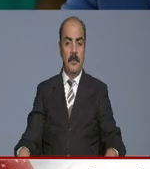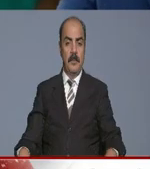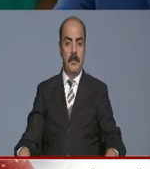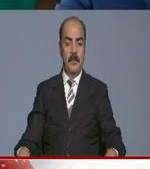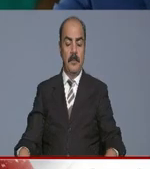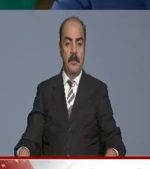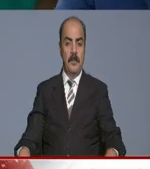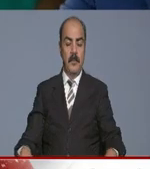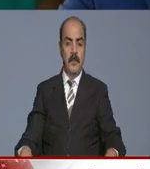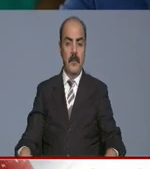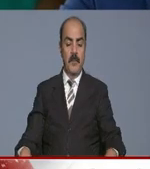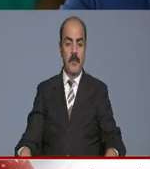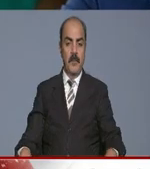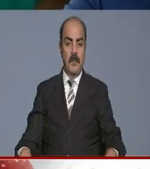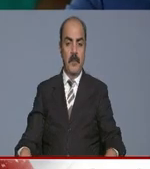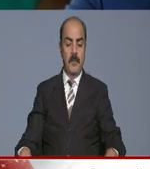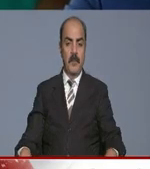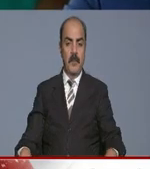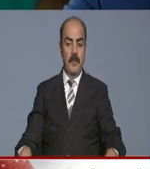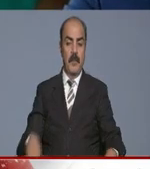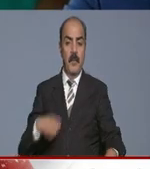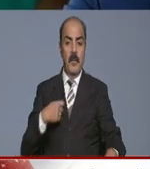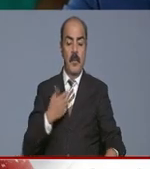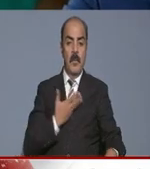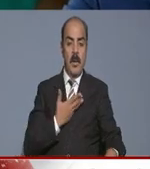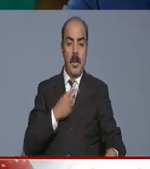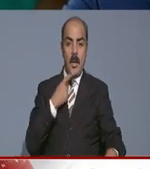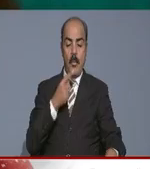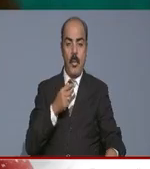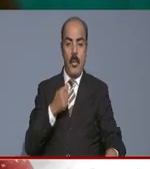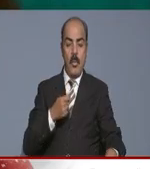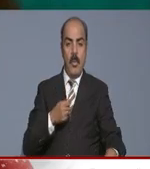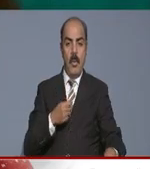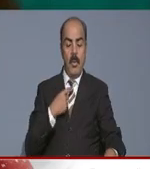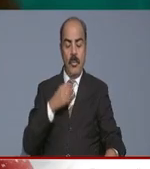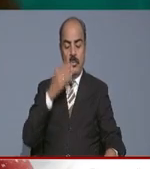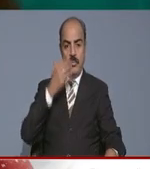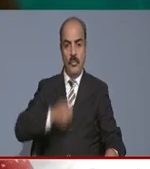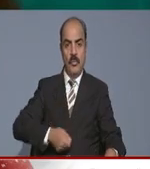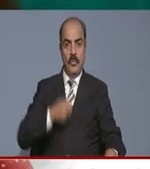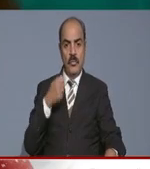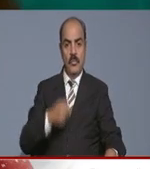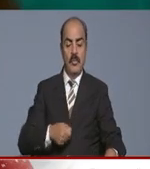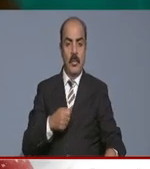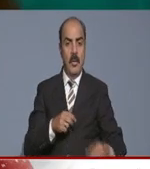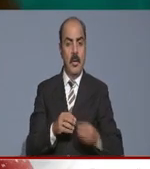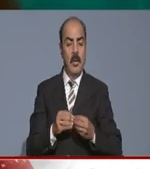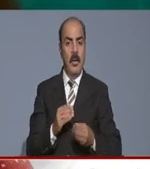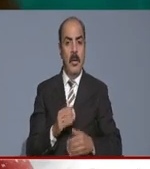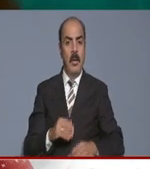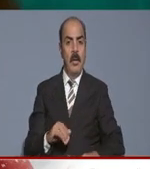صاحب الفخامة الرئيس فلاديمير بوتين، أود أن أهنئكم على هذا